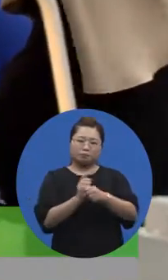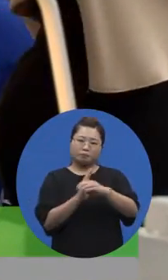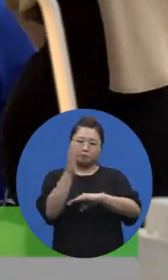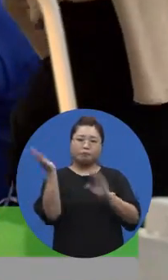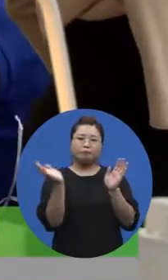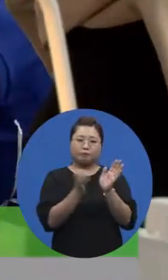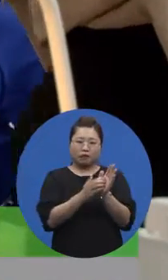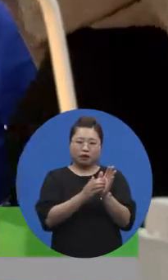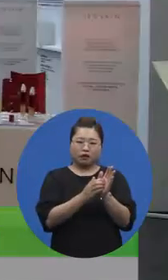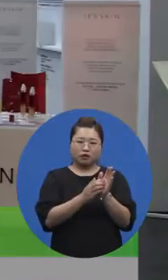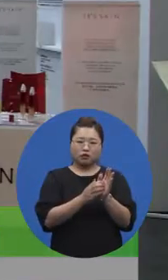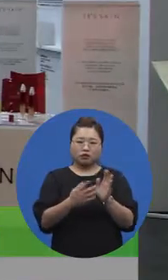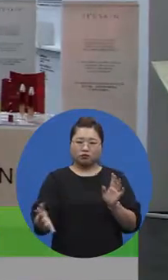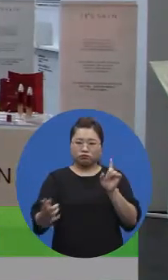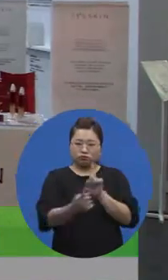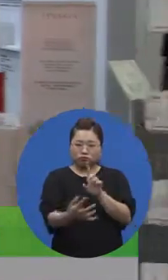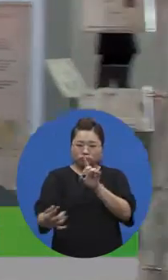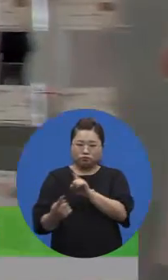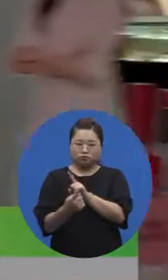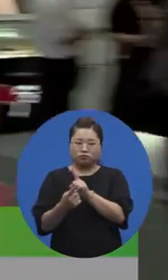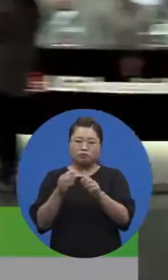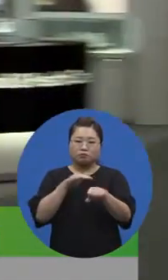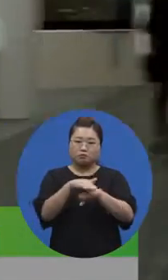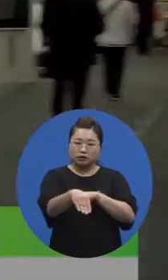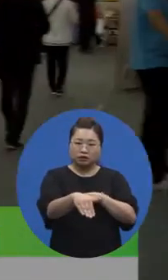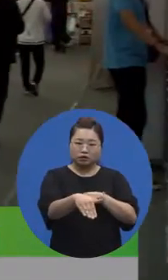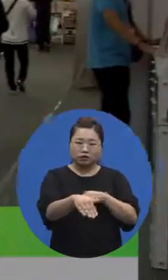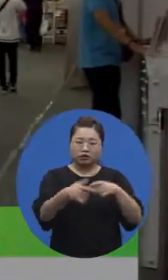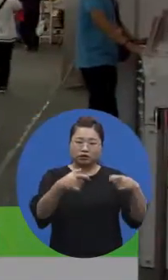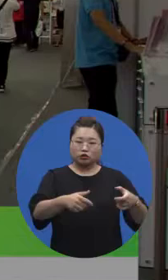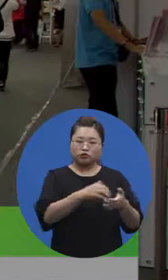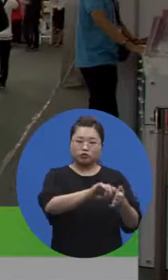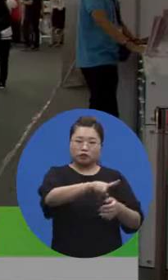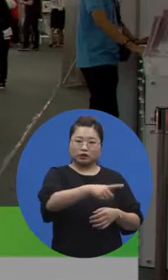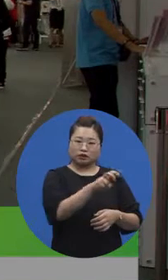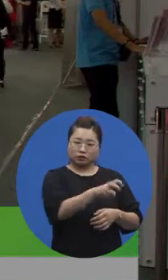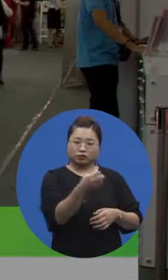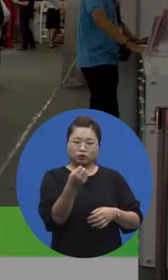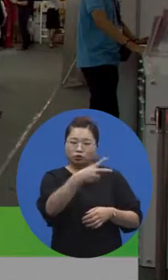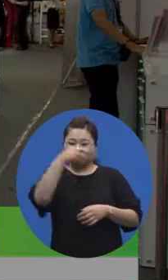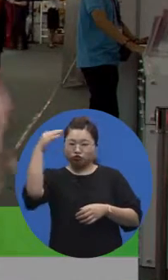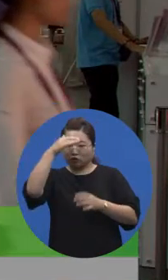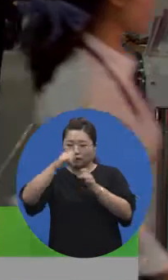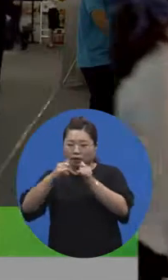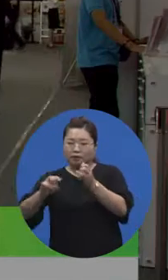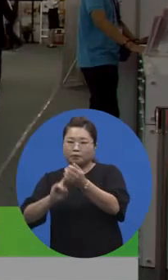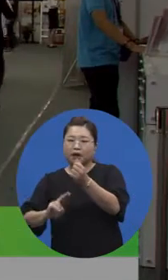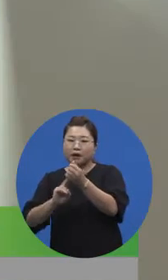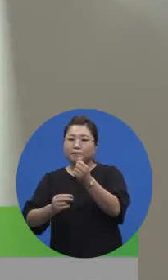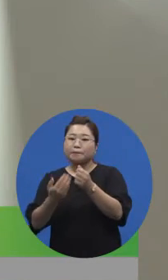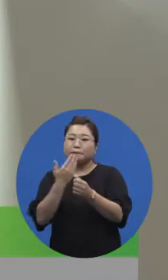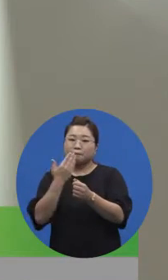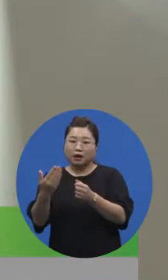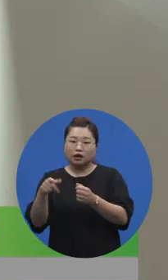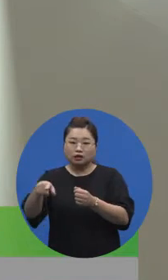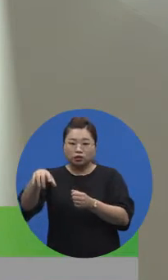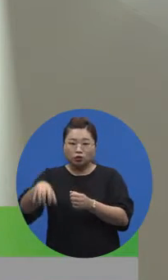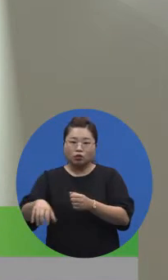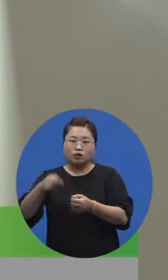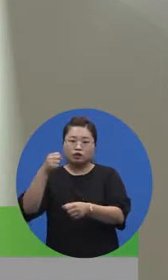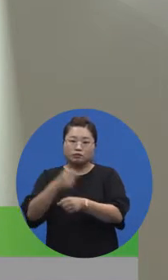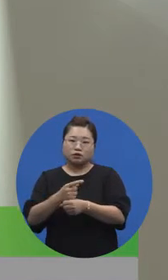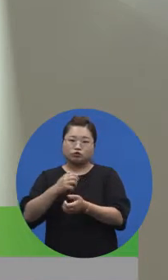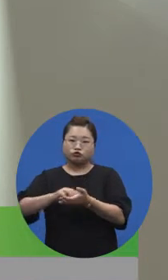초과했습니다. B2B 중심으로 진행되는 기업관에는 120여 개 기업, 관람객 대상 판매가 이루어지는